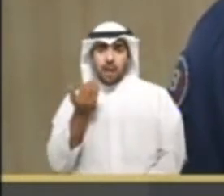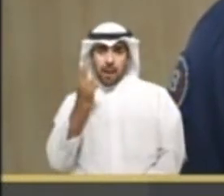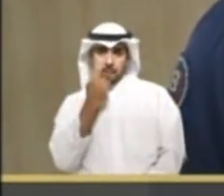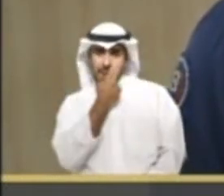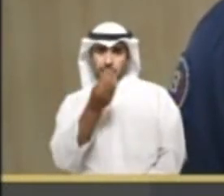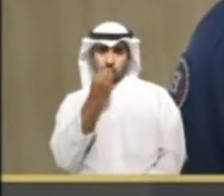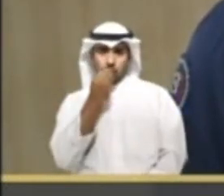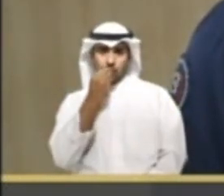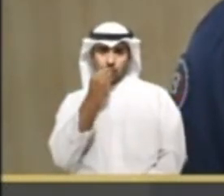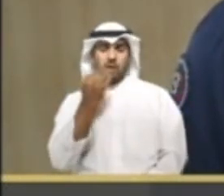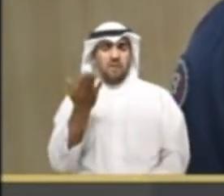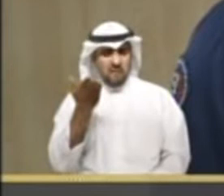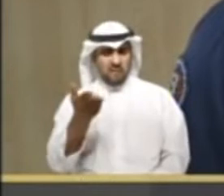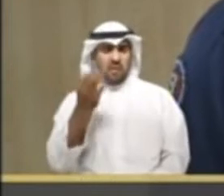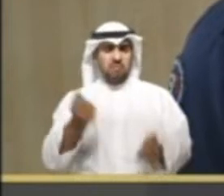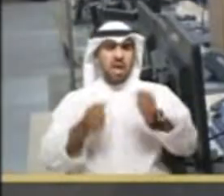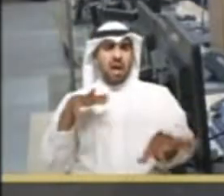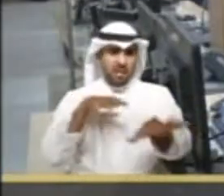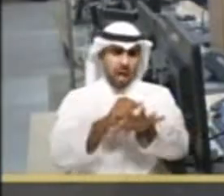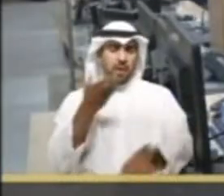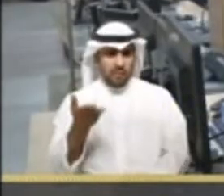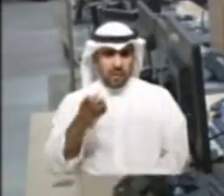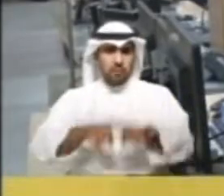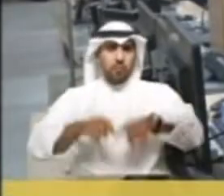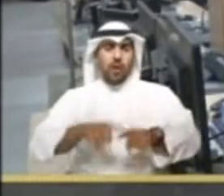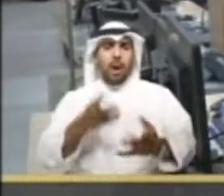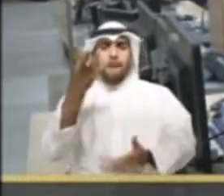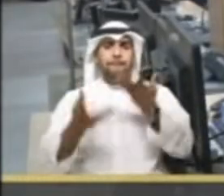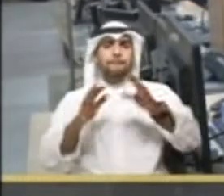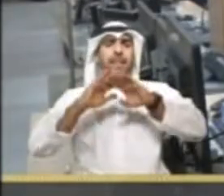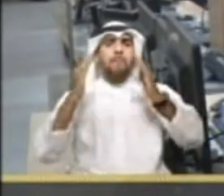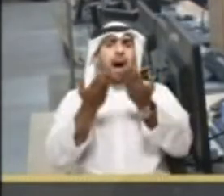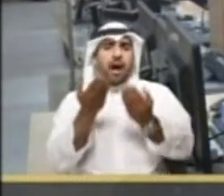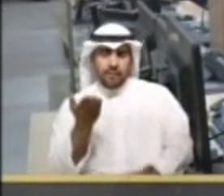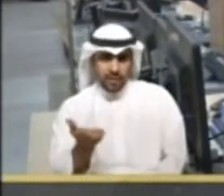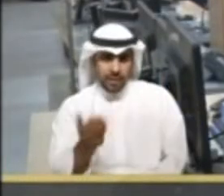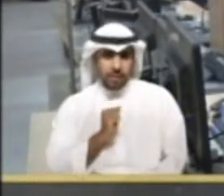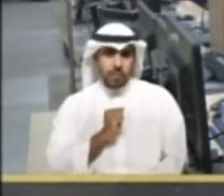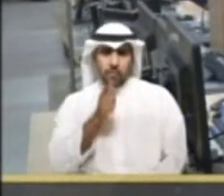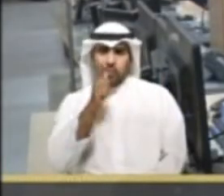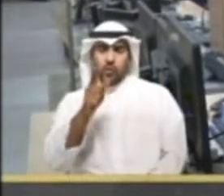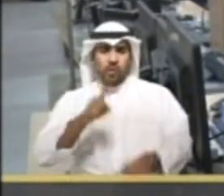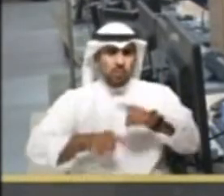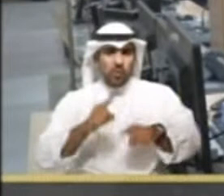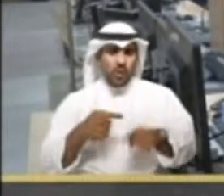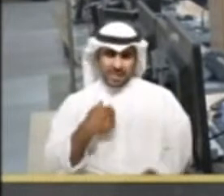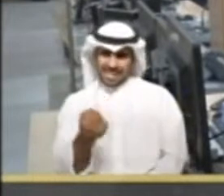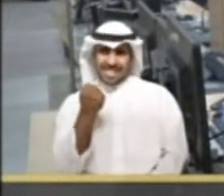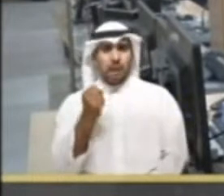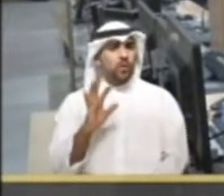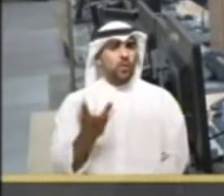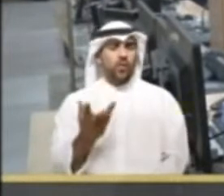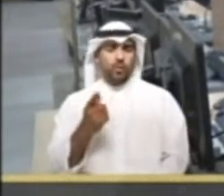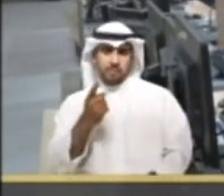حالات تصادم وحريق المطابخ. احنا نعاني بصراحه من بعض المواطنين او المقيمين لما يبلغون عن حادث يكون